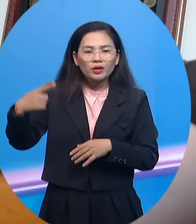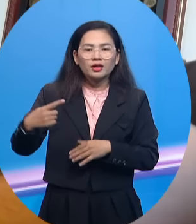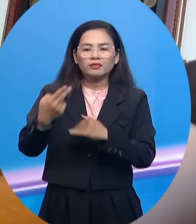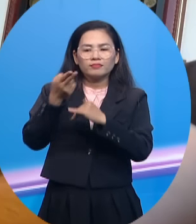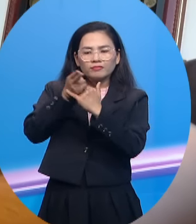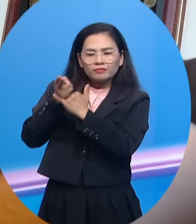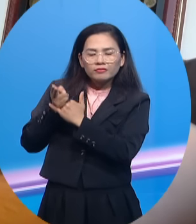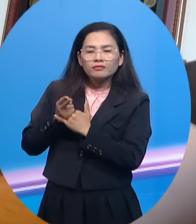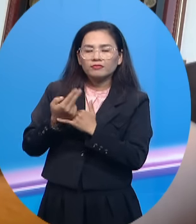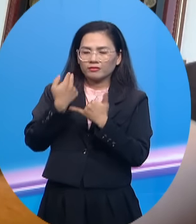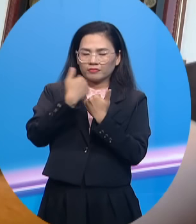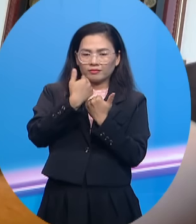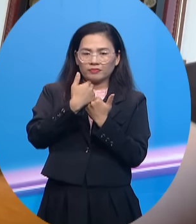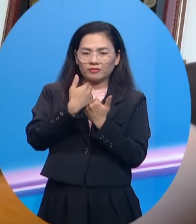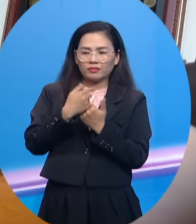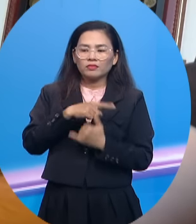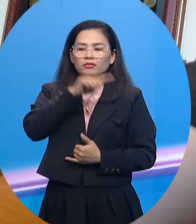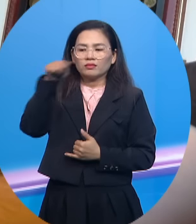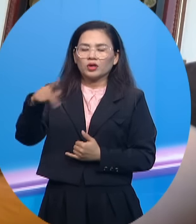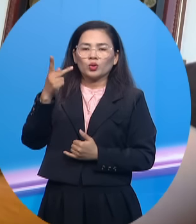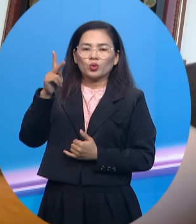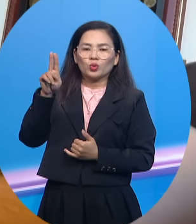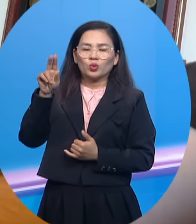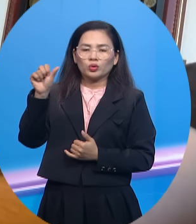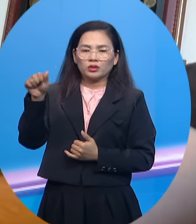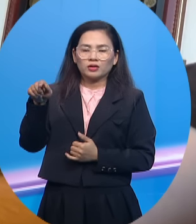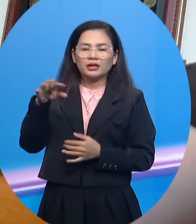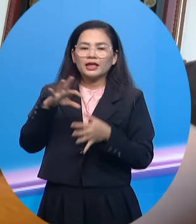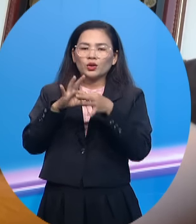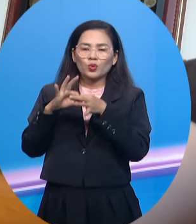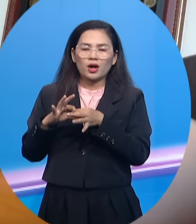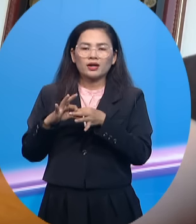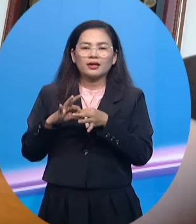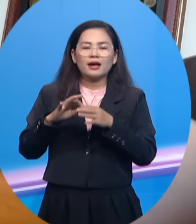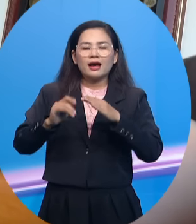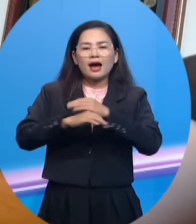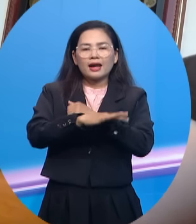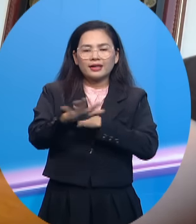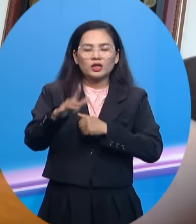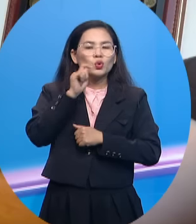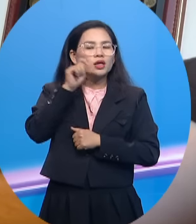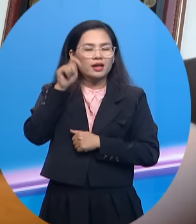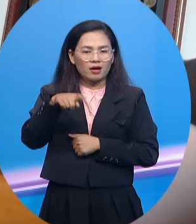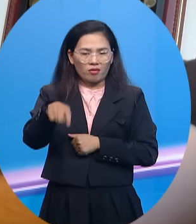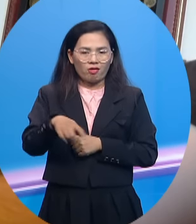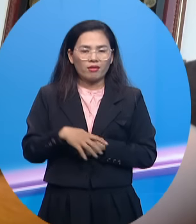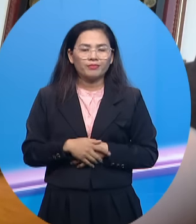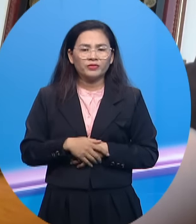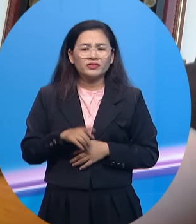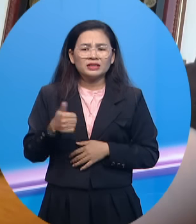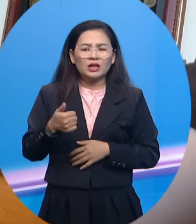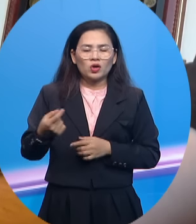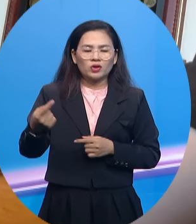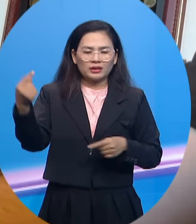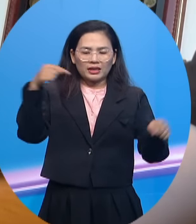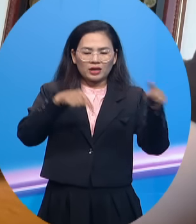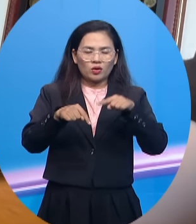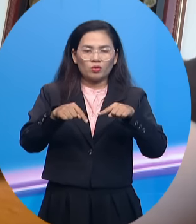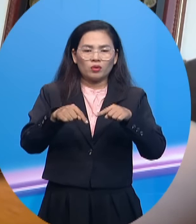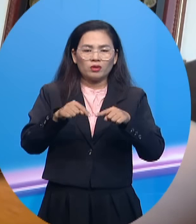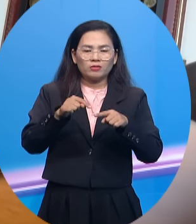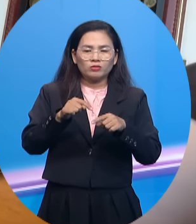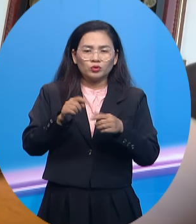cho biết cuộc tấn công vào Kursk liên quan đến vấn đề an ninh của Ukraine, do nhiều cuộc tấn công vào Ukraine đã được phát